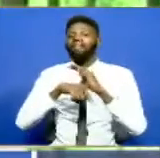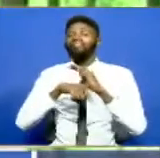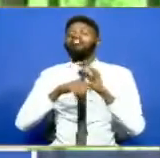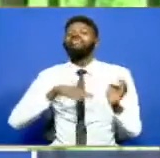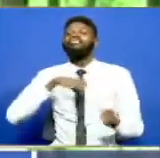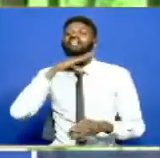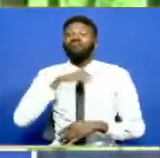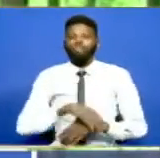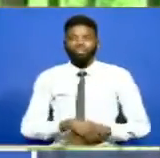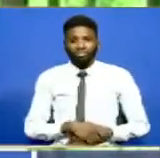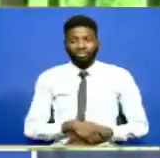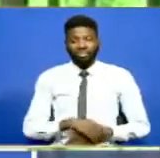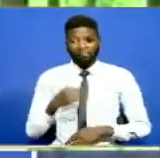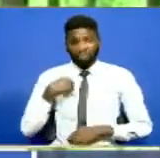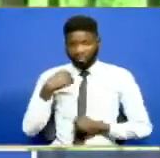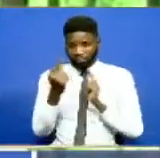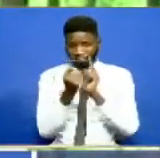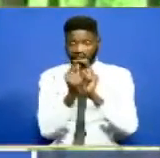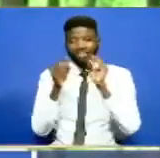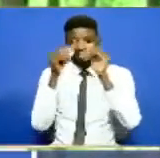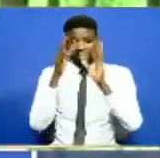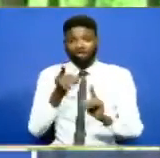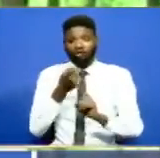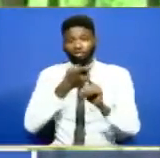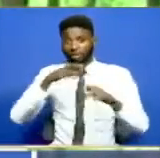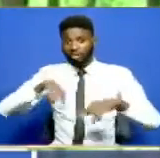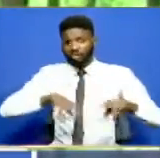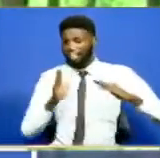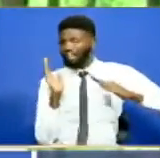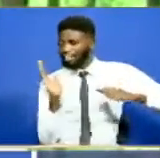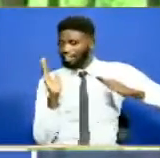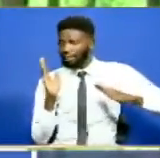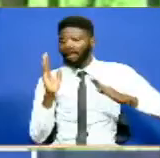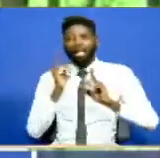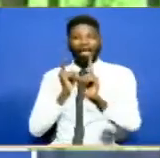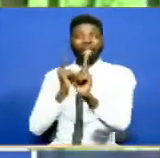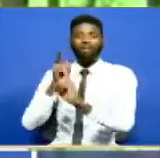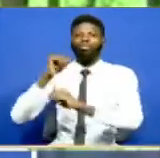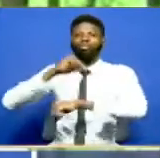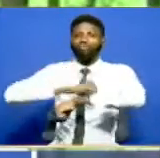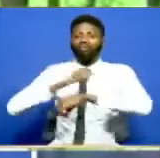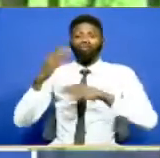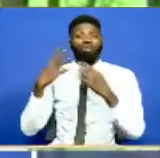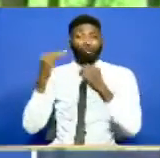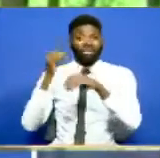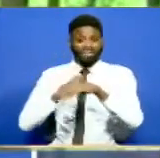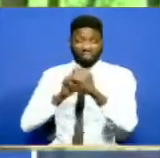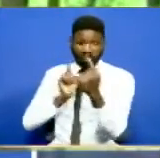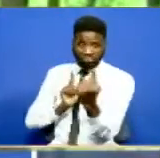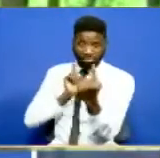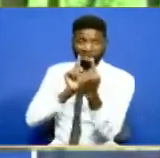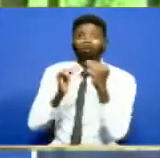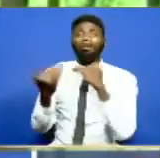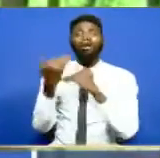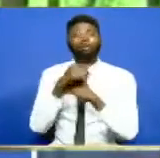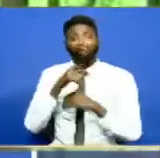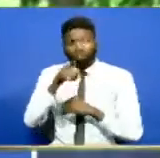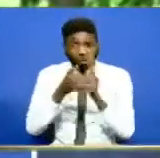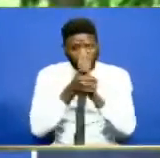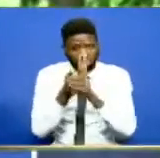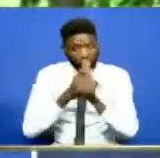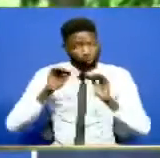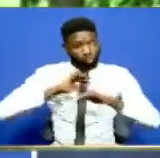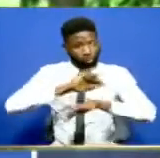mtu mbio akielekea shule. Kunifika ndio akaniuliza wewe ni mwogereaji, nikamwambia hapana si